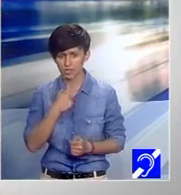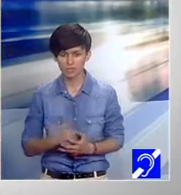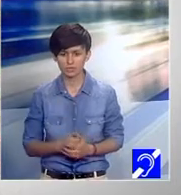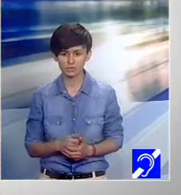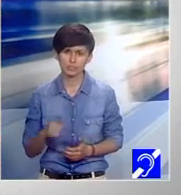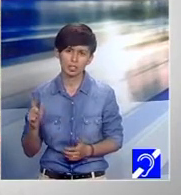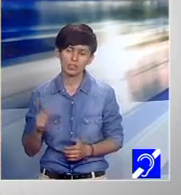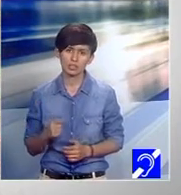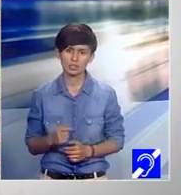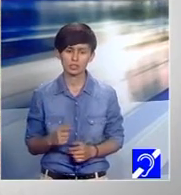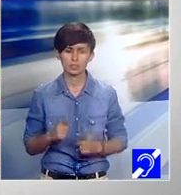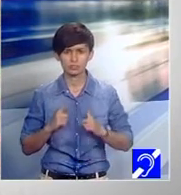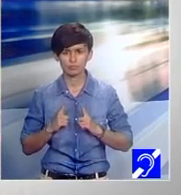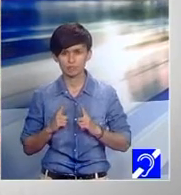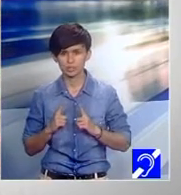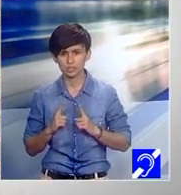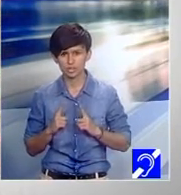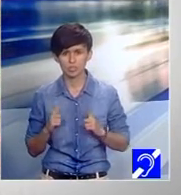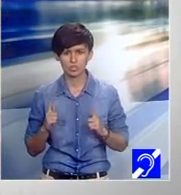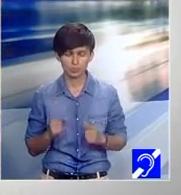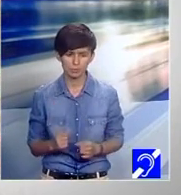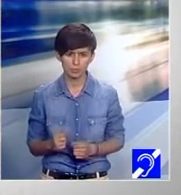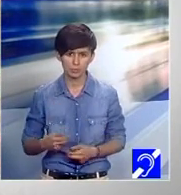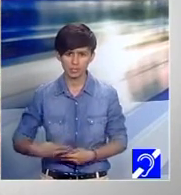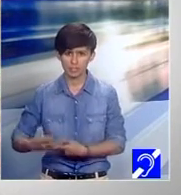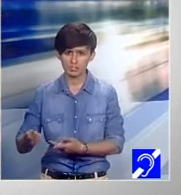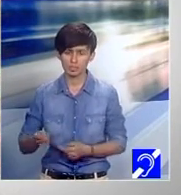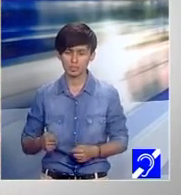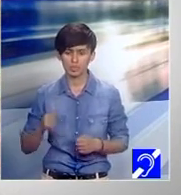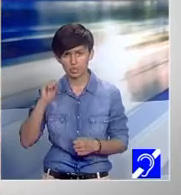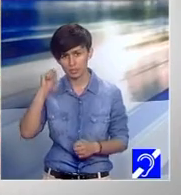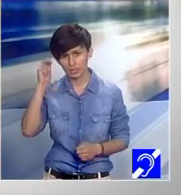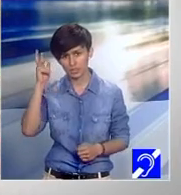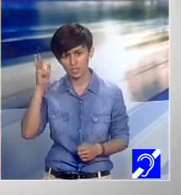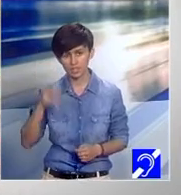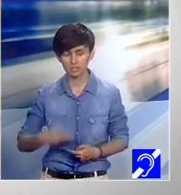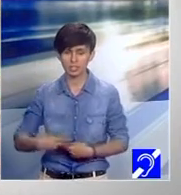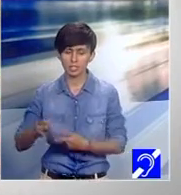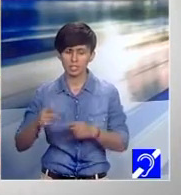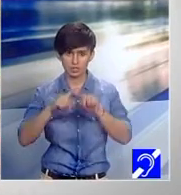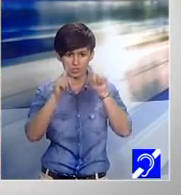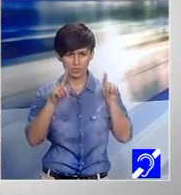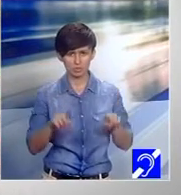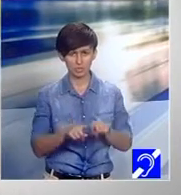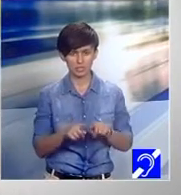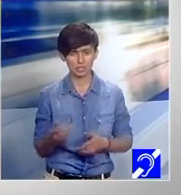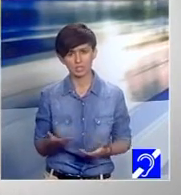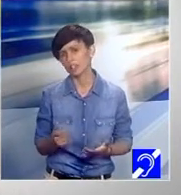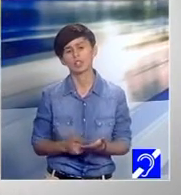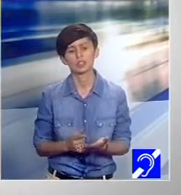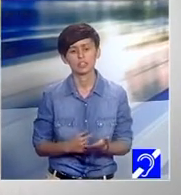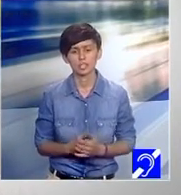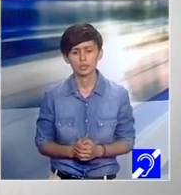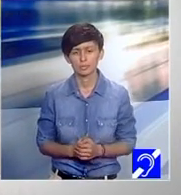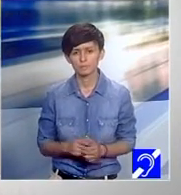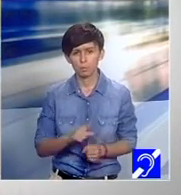timpul cu sufletul la gură și să trimitem toată ziua hârtii, deci ne consumăm energia trimițând hârtii în care înștiințăm. Lucruri care nu au a face